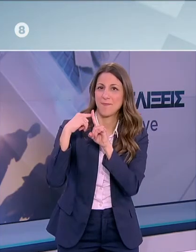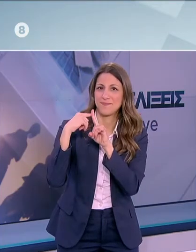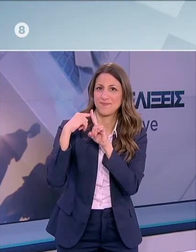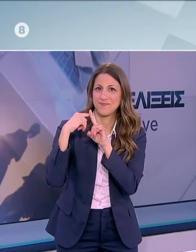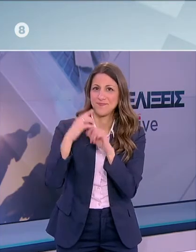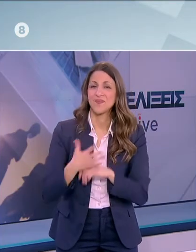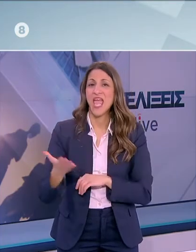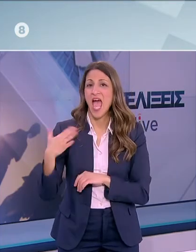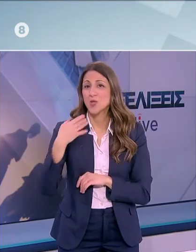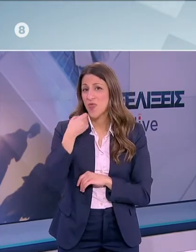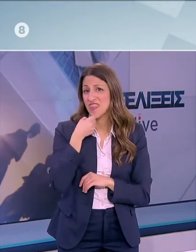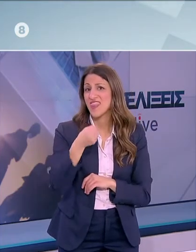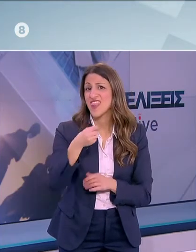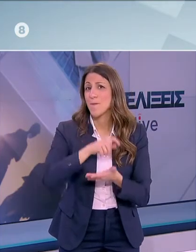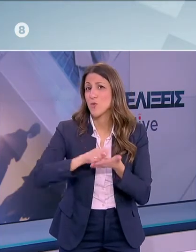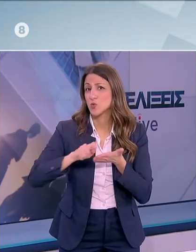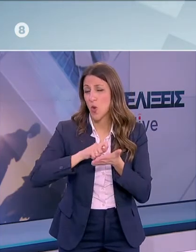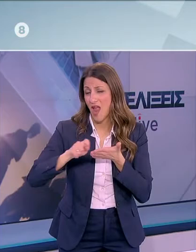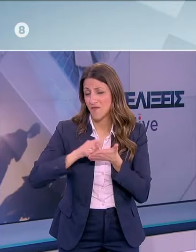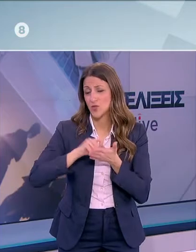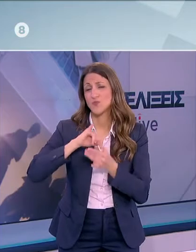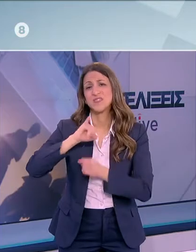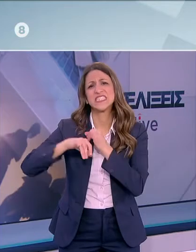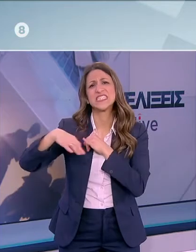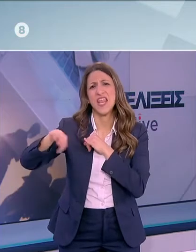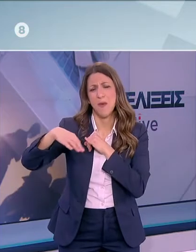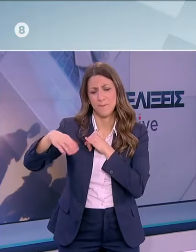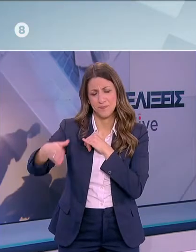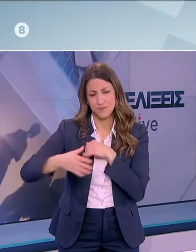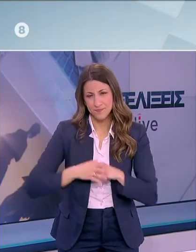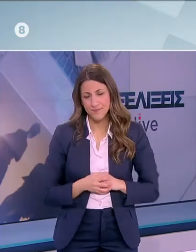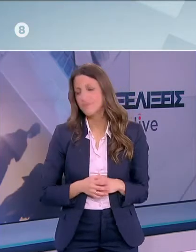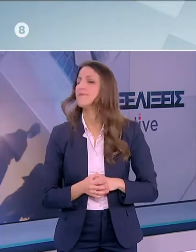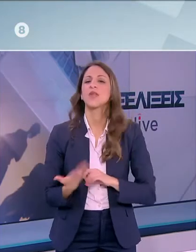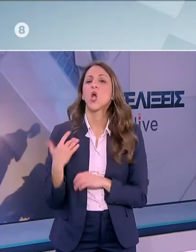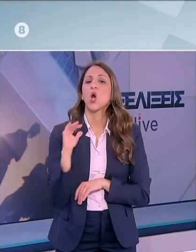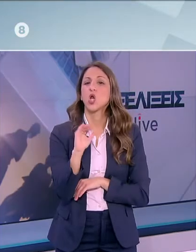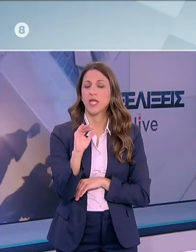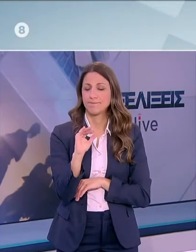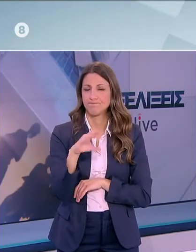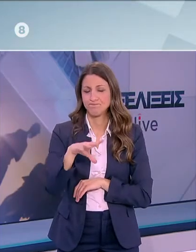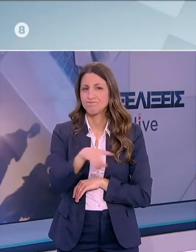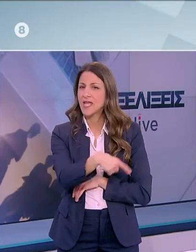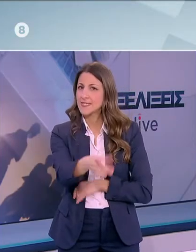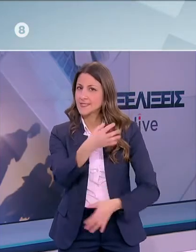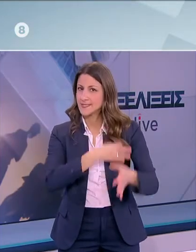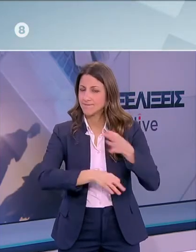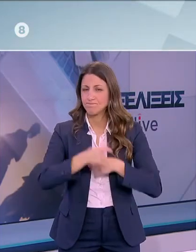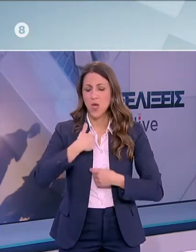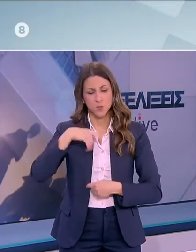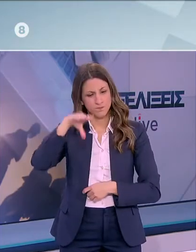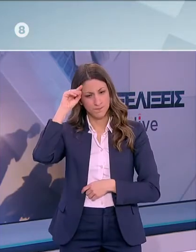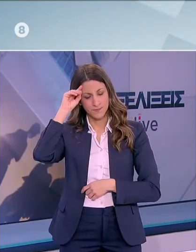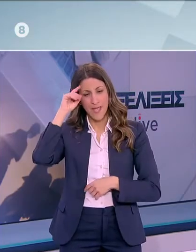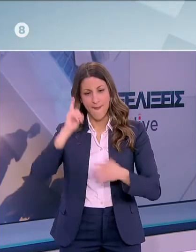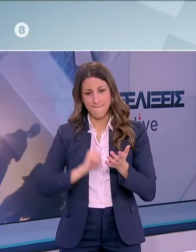Ο κ. Βενιζέλος από την Εφημερίδα Παραπολιτικά και την Athens Voice. Κύριε καθηγητά, αν έχω καταλάβει καλά, χρειαζόμαστε ή